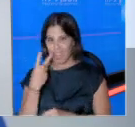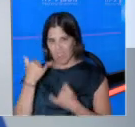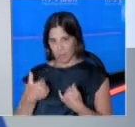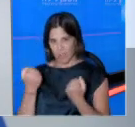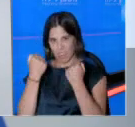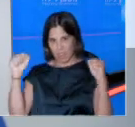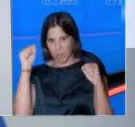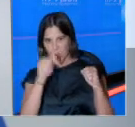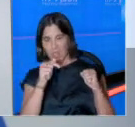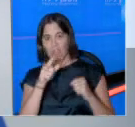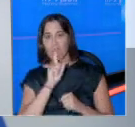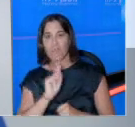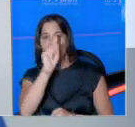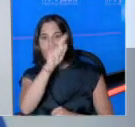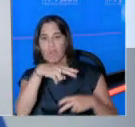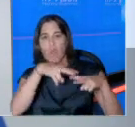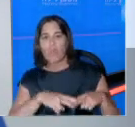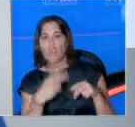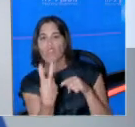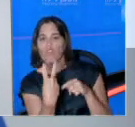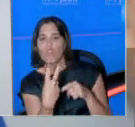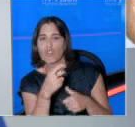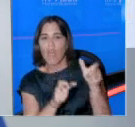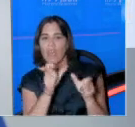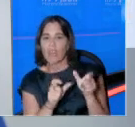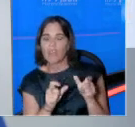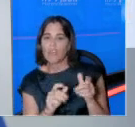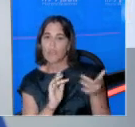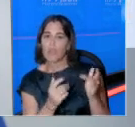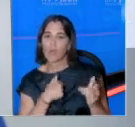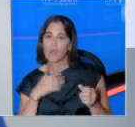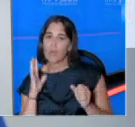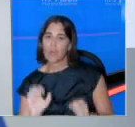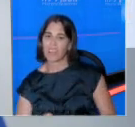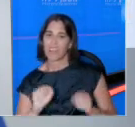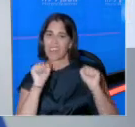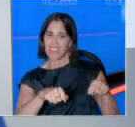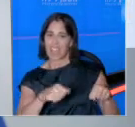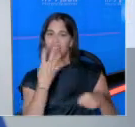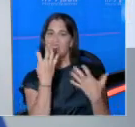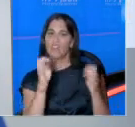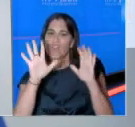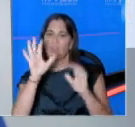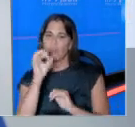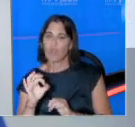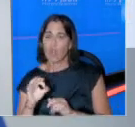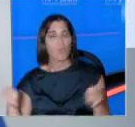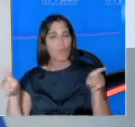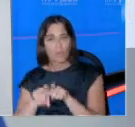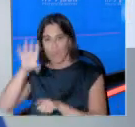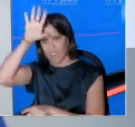בסוריה. אסד השאיר 2 מועמדים נגדו, והוא ניצח ב-95%. אגב, בדיוק אותו הדבר קורה